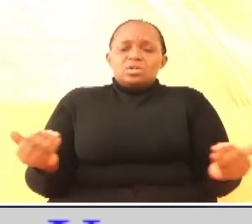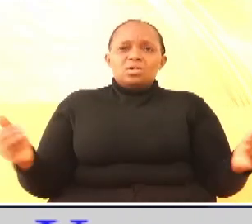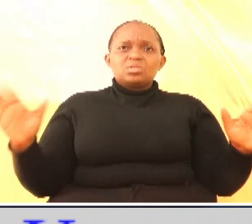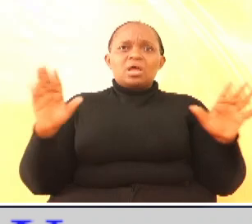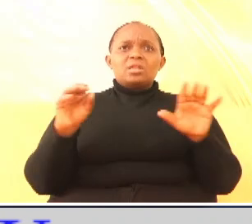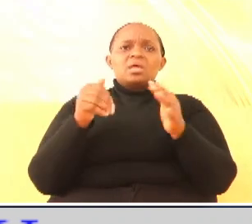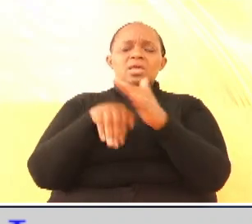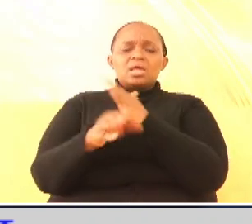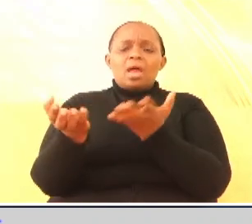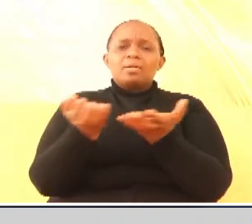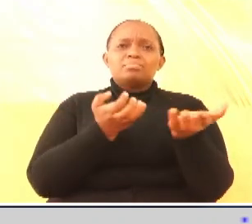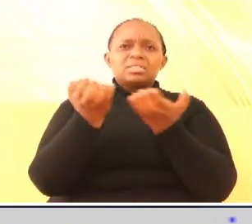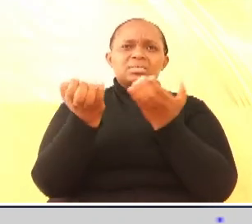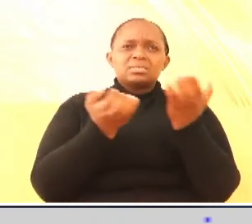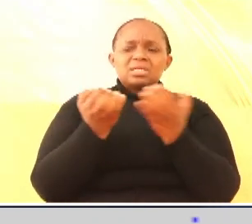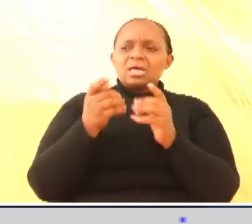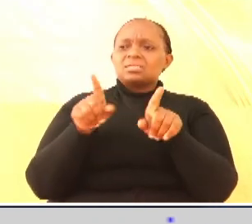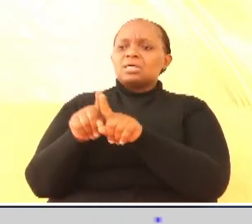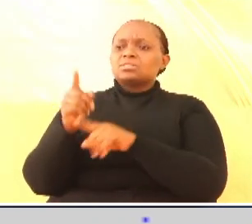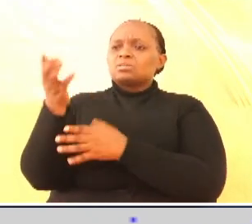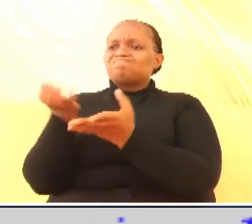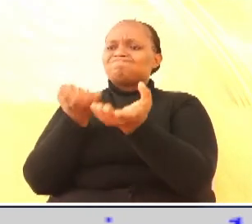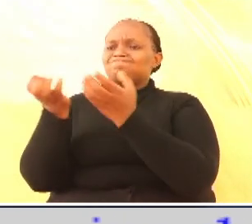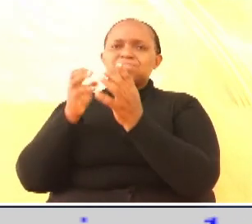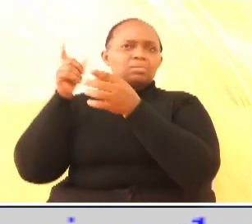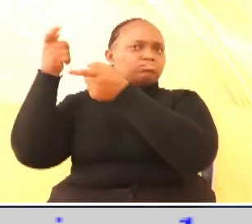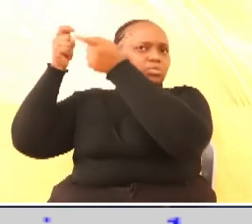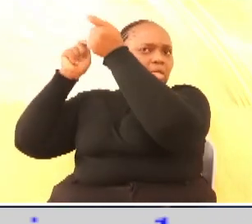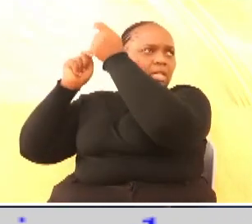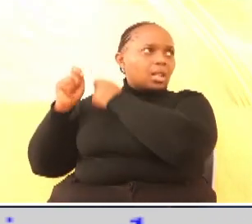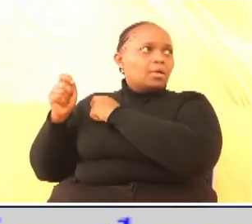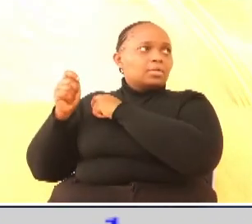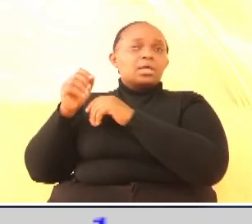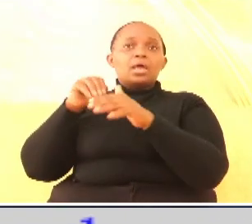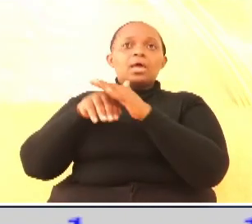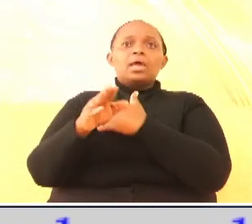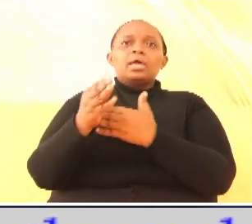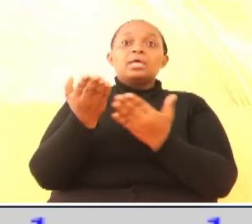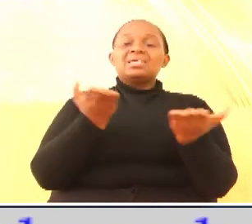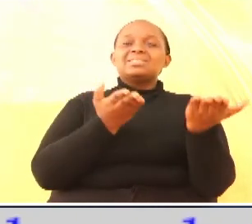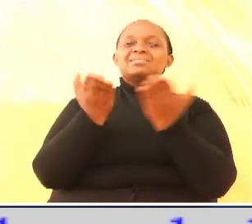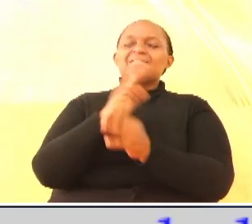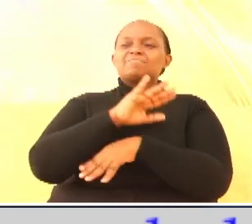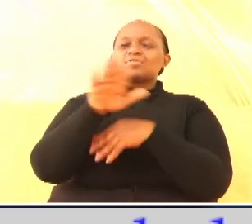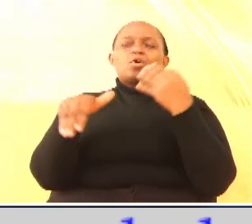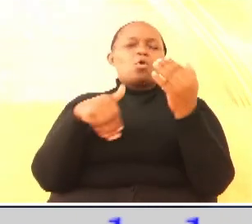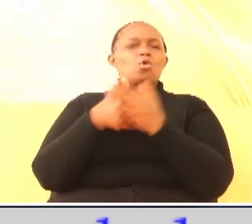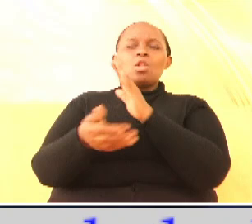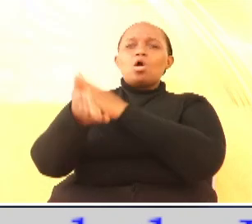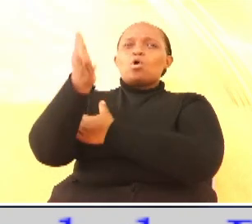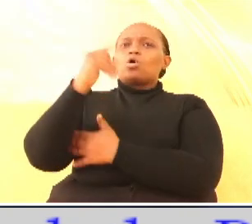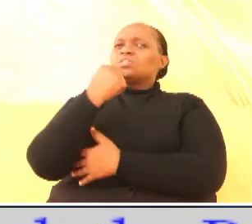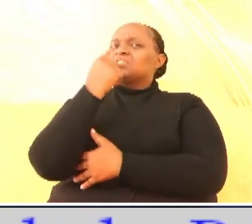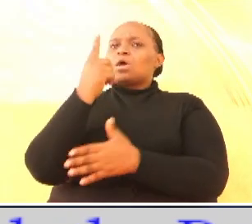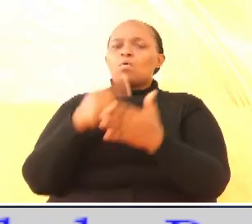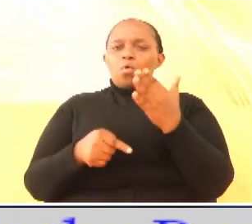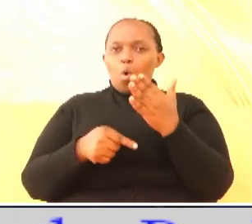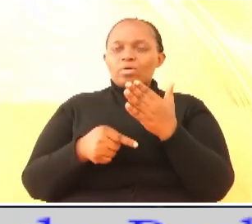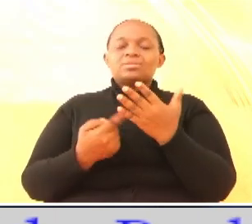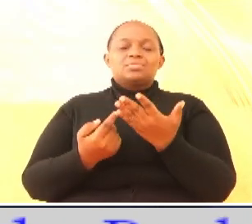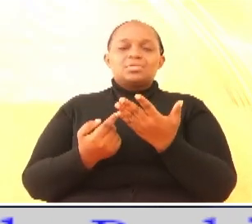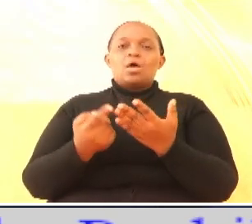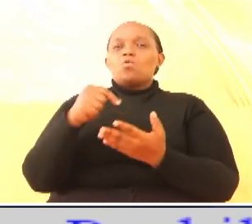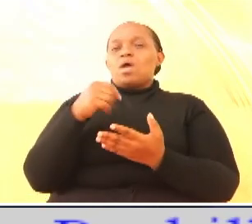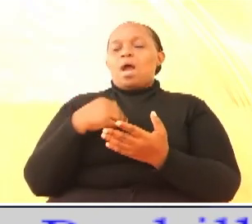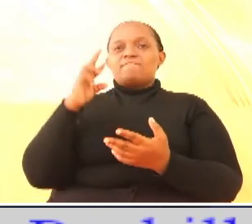kwa biashara, unapouza hardware na hiyo salon. Katika huduma hiyo yote, Mungu anatuambia sababu